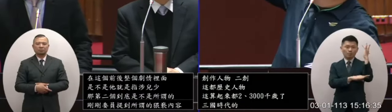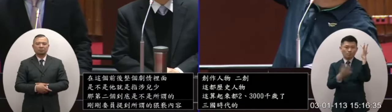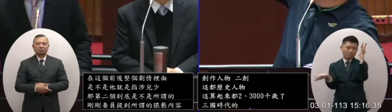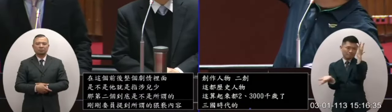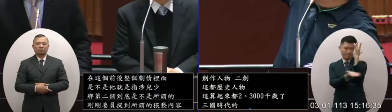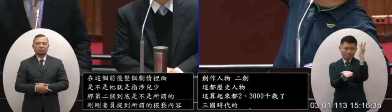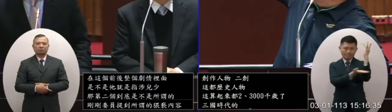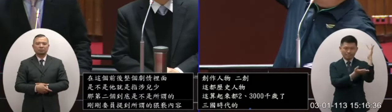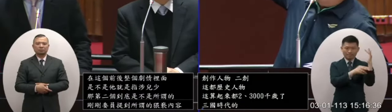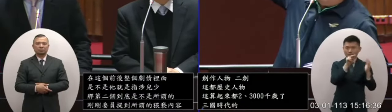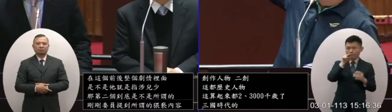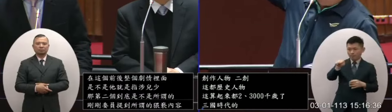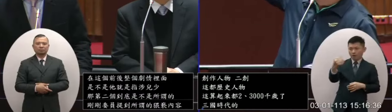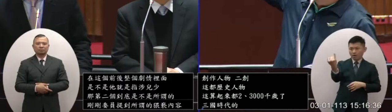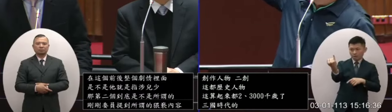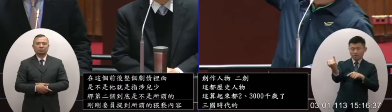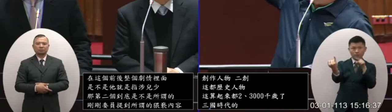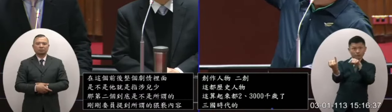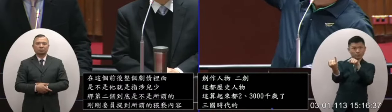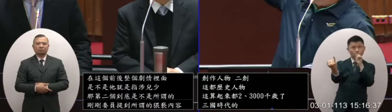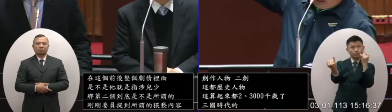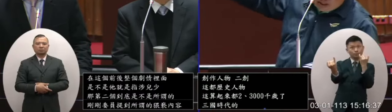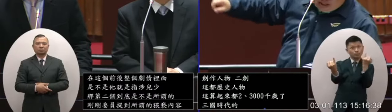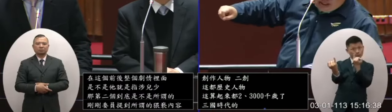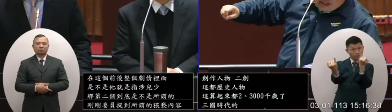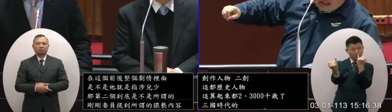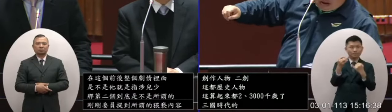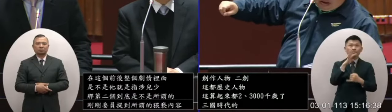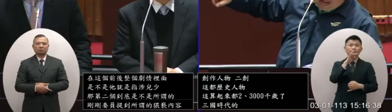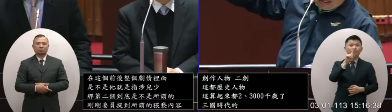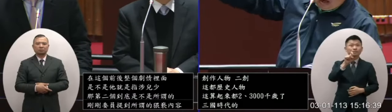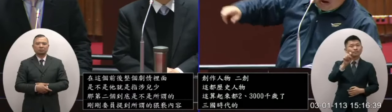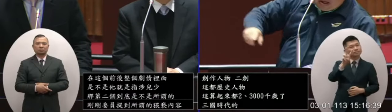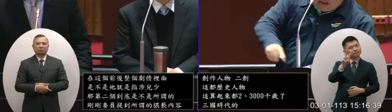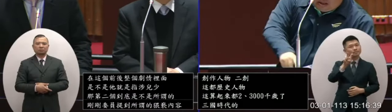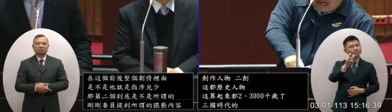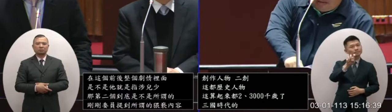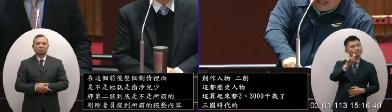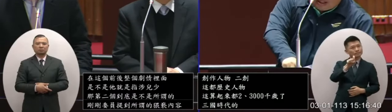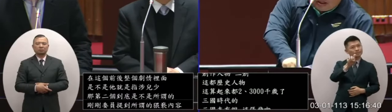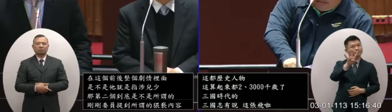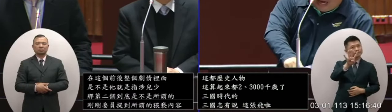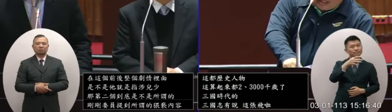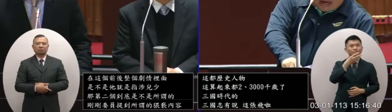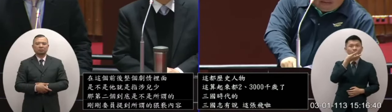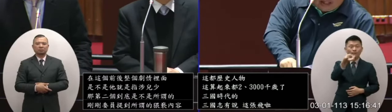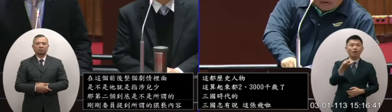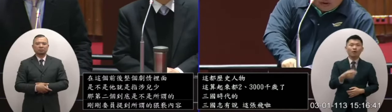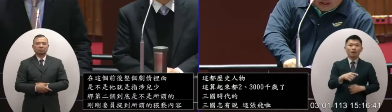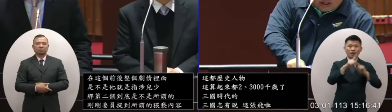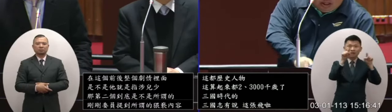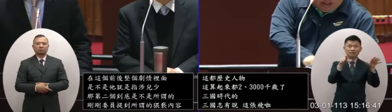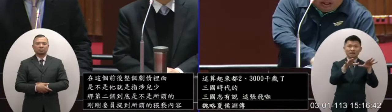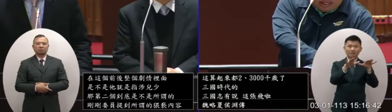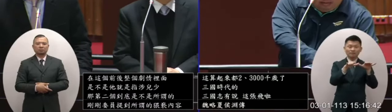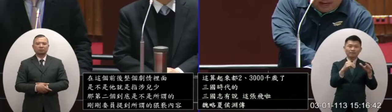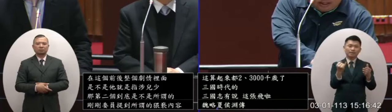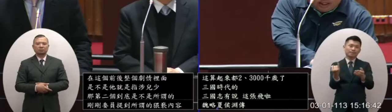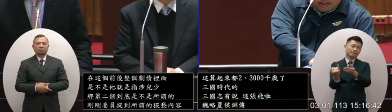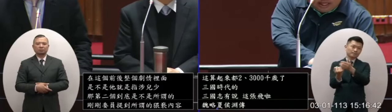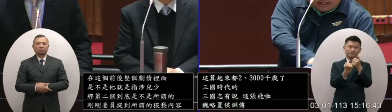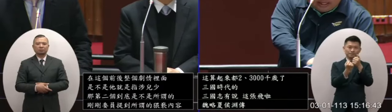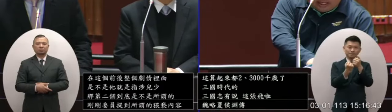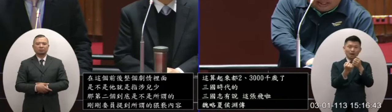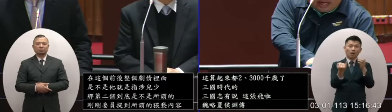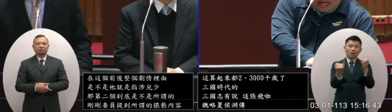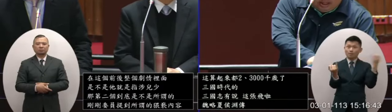候，看到这个女生叫做夏侯氏，差不多13、14岁，哦，然后张飞的被张飞所得，张飞